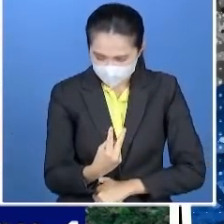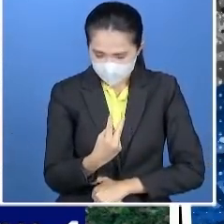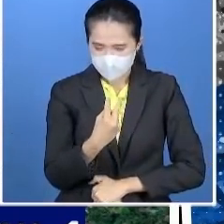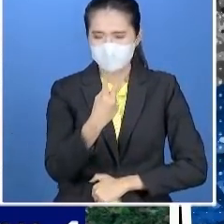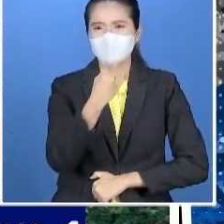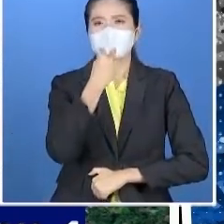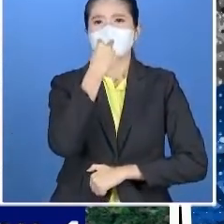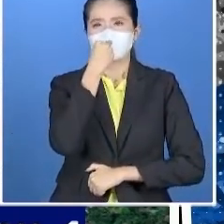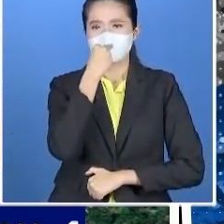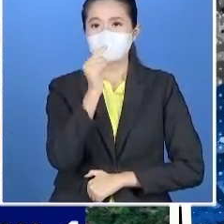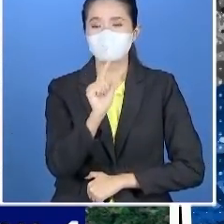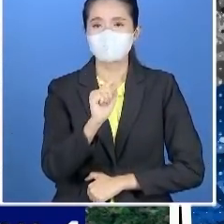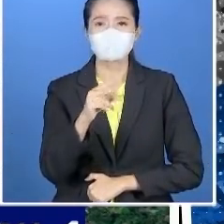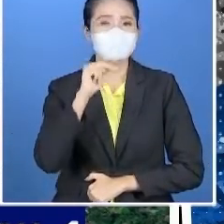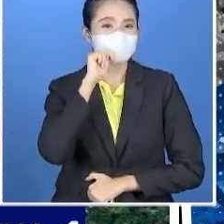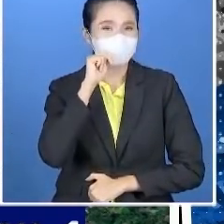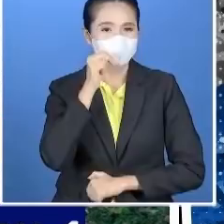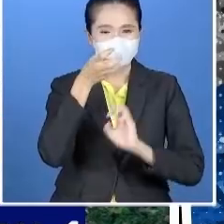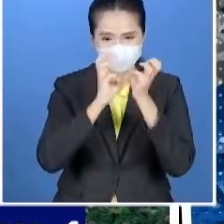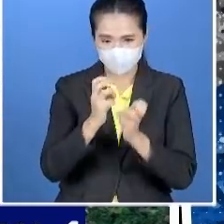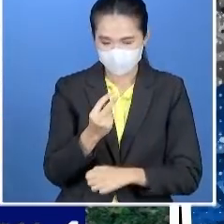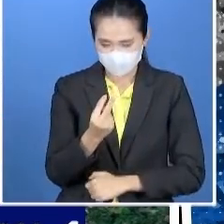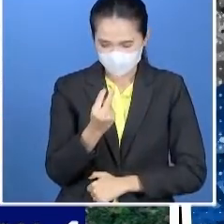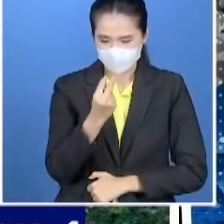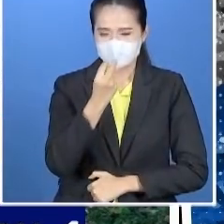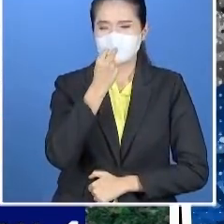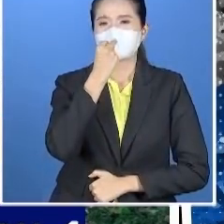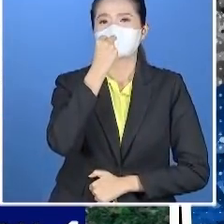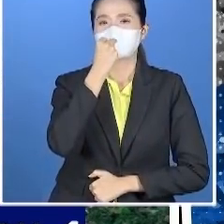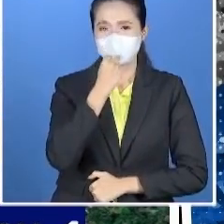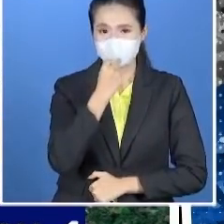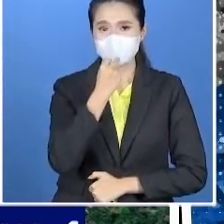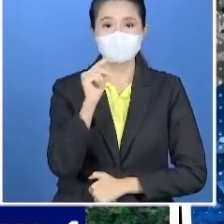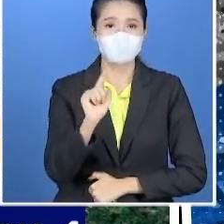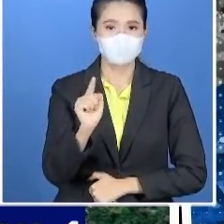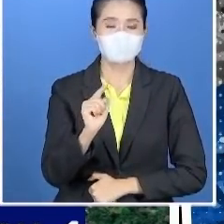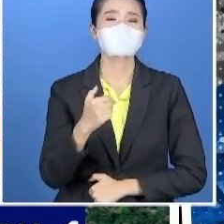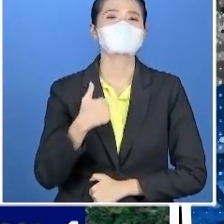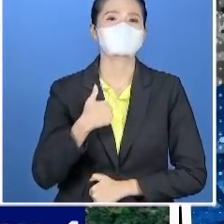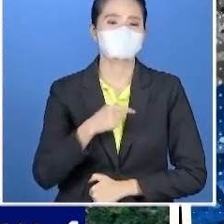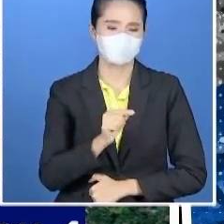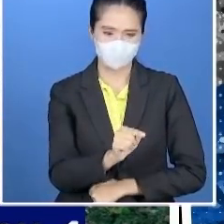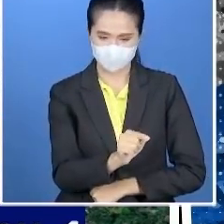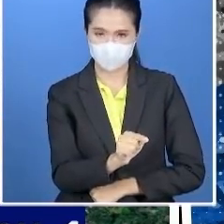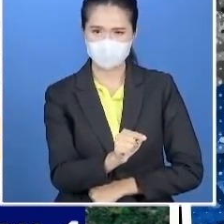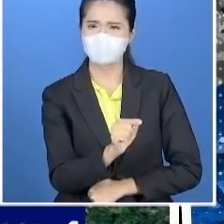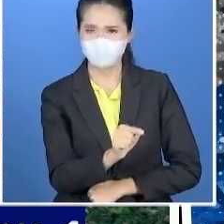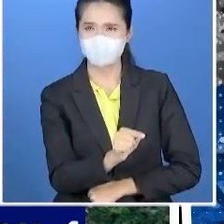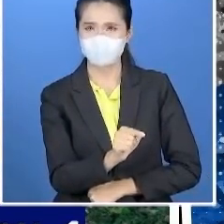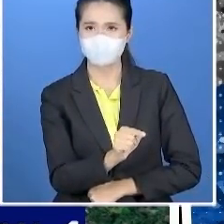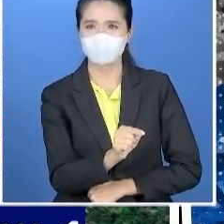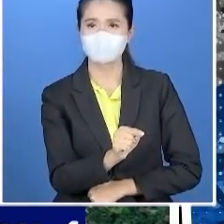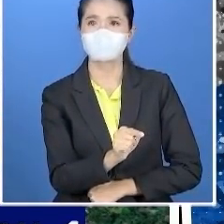ที่หายใจแล้วเอาน้ำเอาทรายที่ก้นลงก้นแม่น้ำเจ้าพระยาเข้าไปได้เนี่ยมันก็ควรจะเป็นแถวนี้หรือ